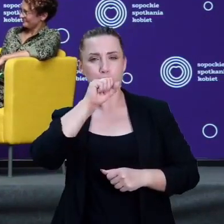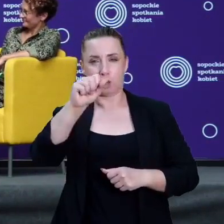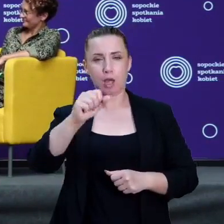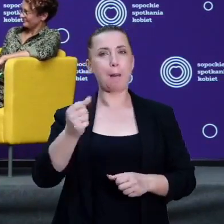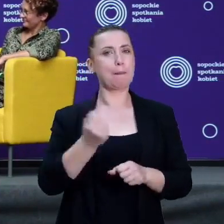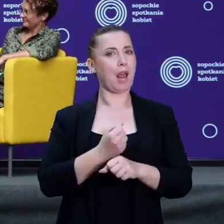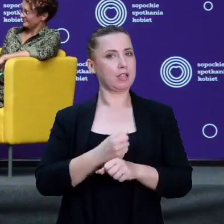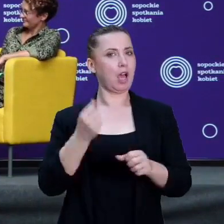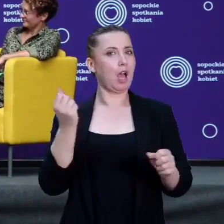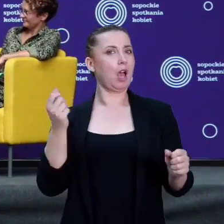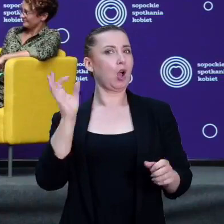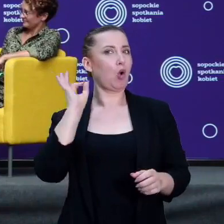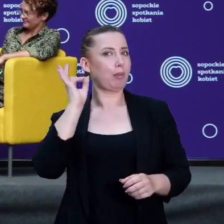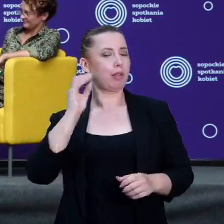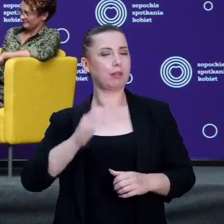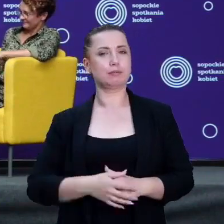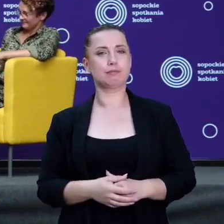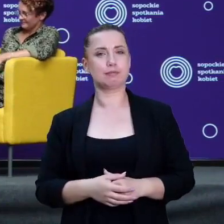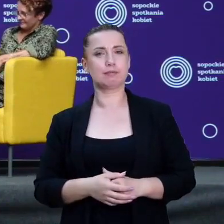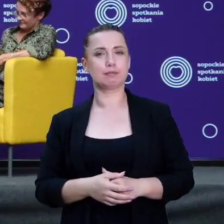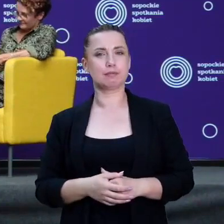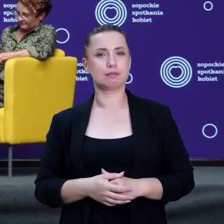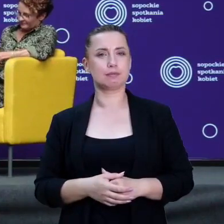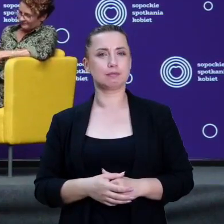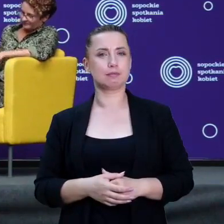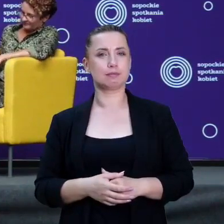pracować z kobietami i